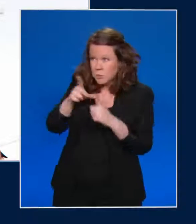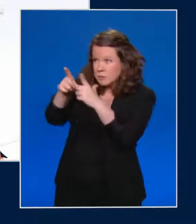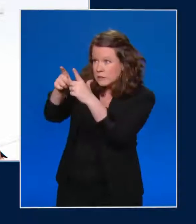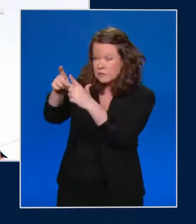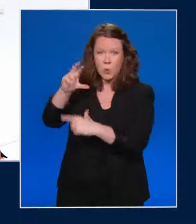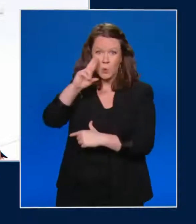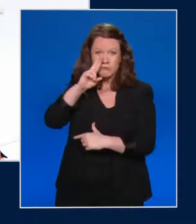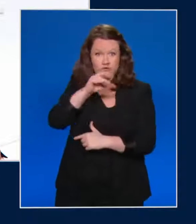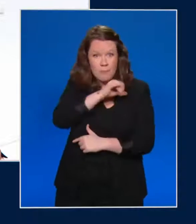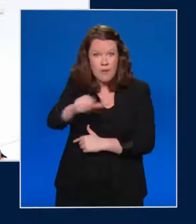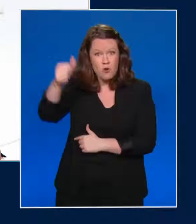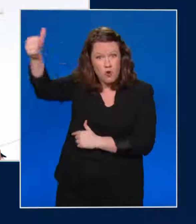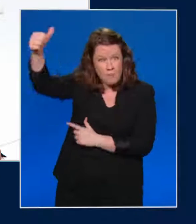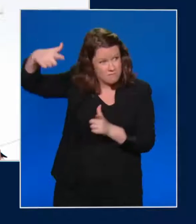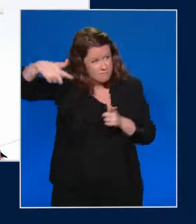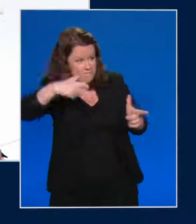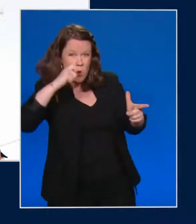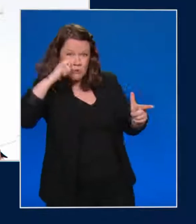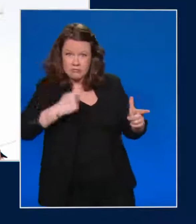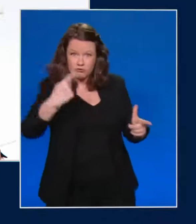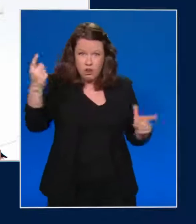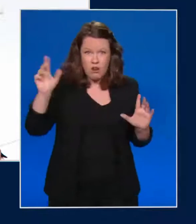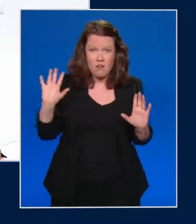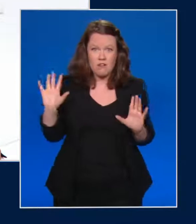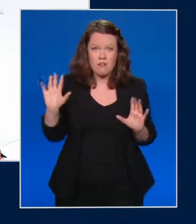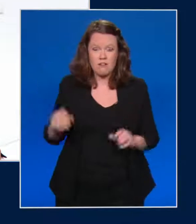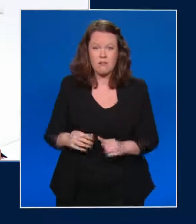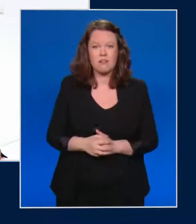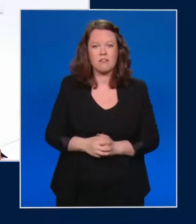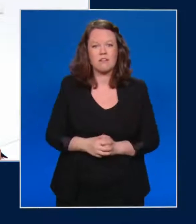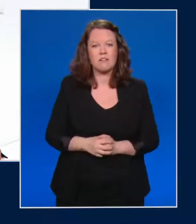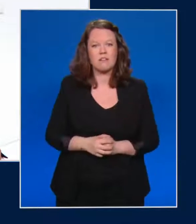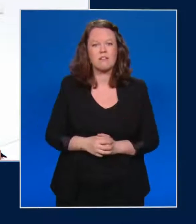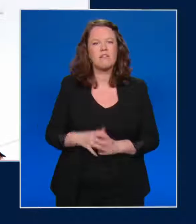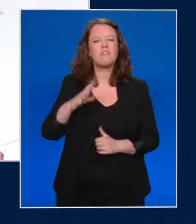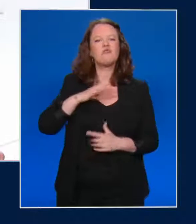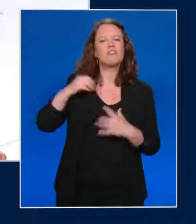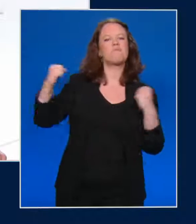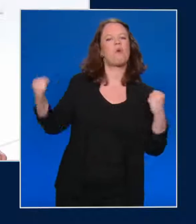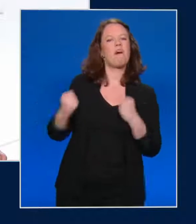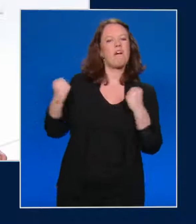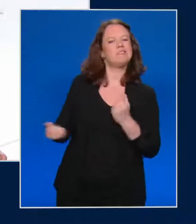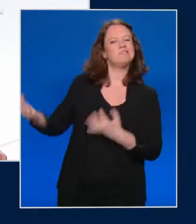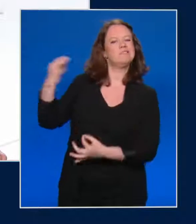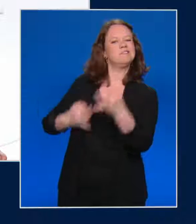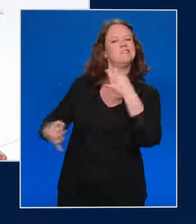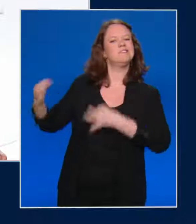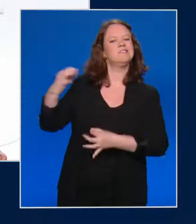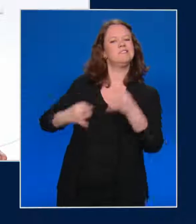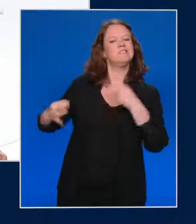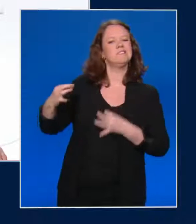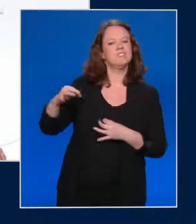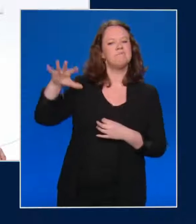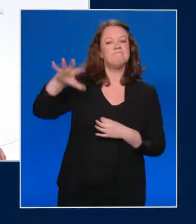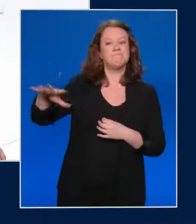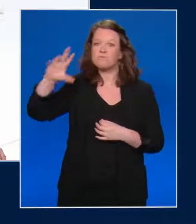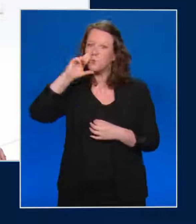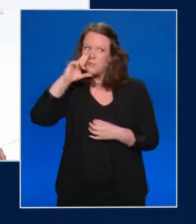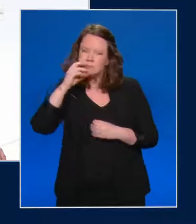l'agresseur cette guerre est encore moins comme une propagande insoutenable voudrait le faire penser une lutte contre le nazisme